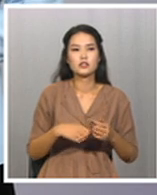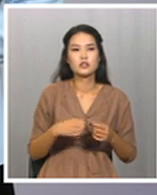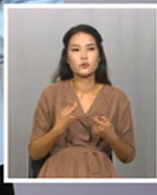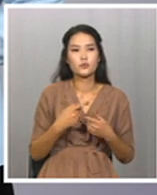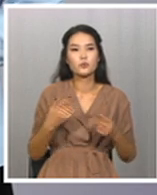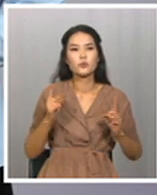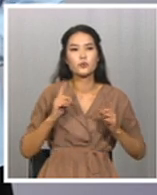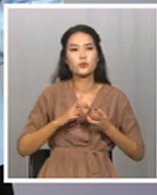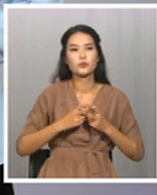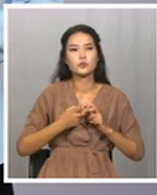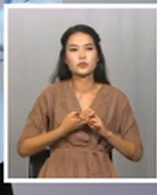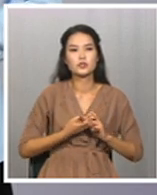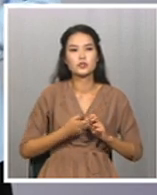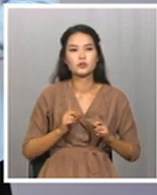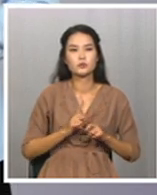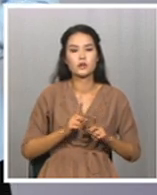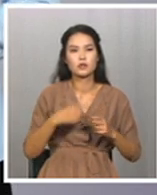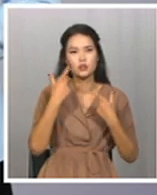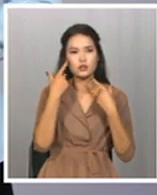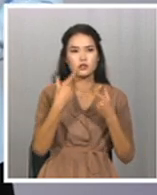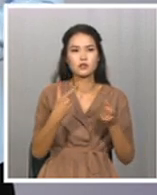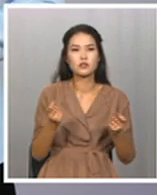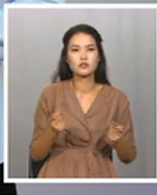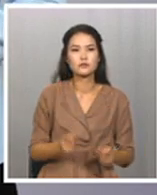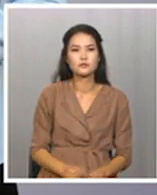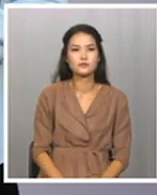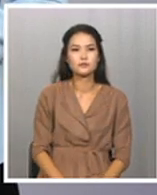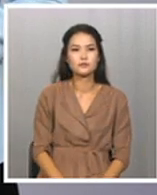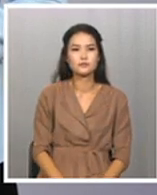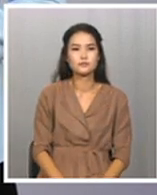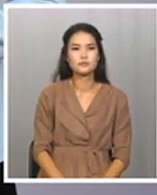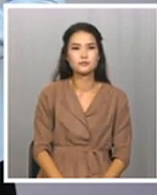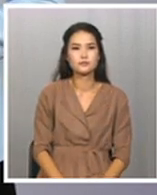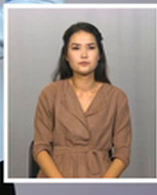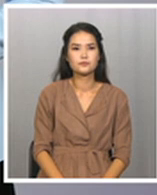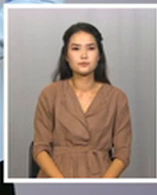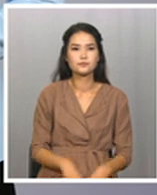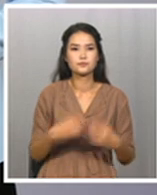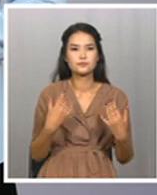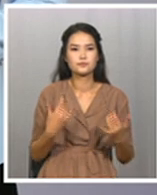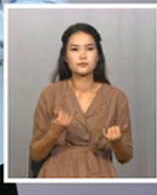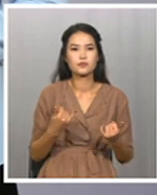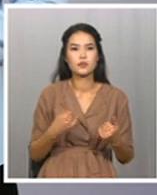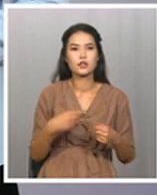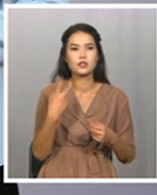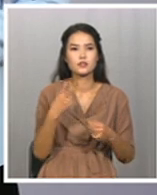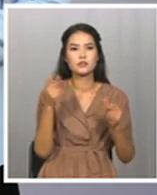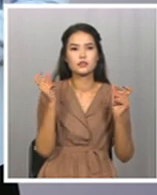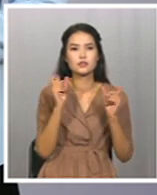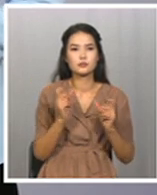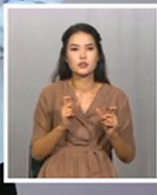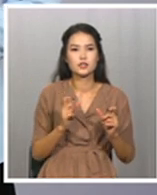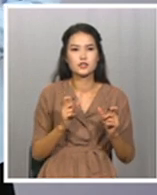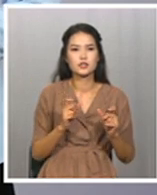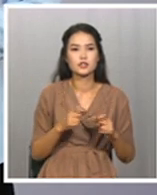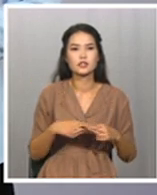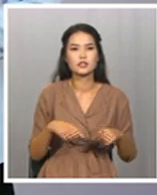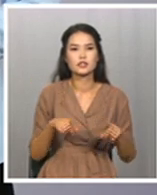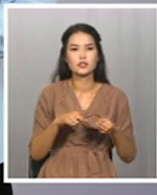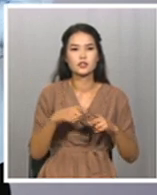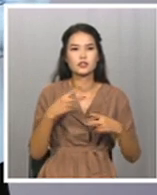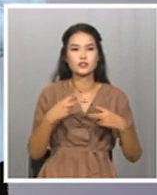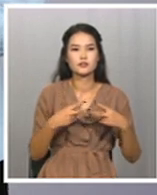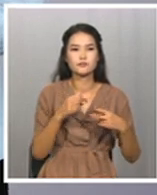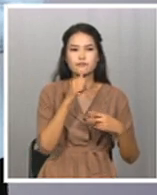– өзекті мәселе туралы ақпарат беру. Енді екі мәтіннің тілдік ерекшелігіне